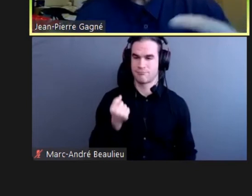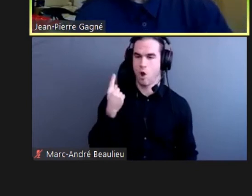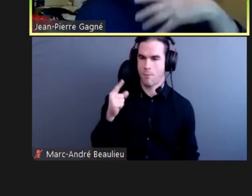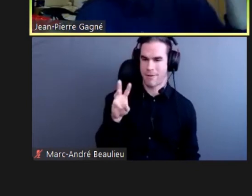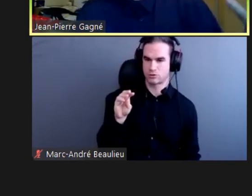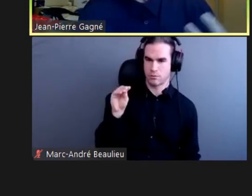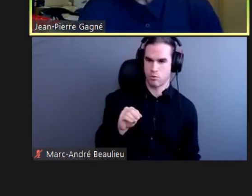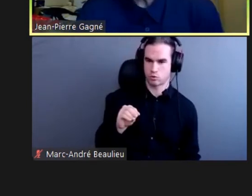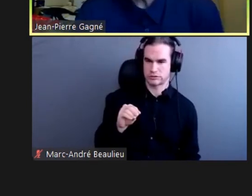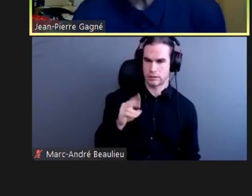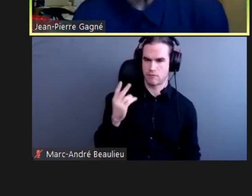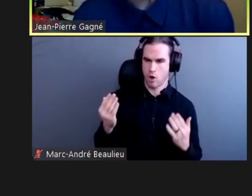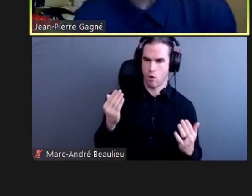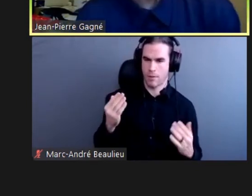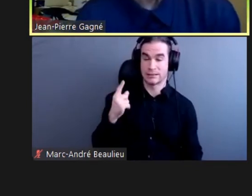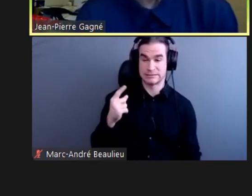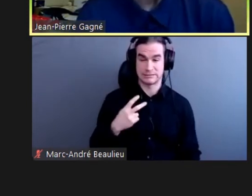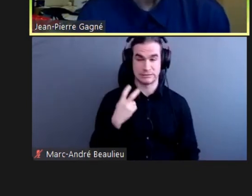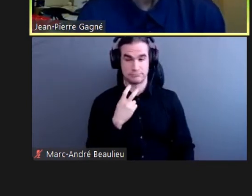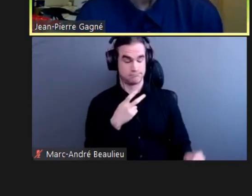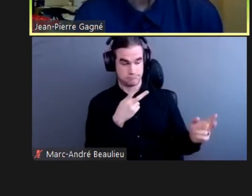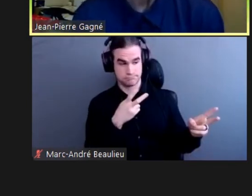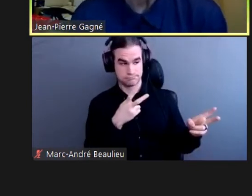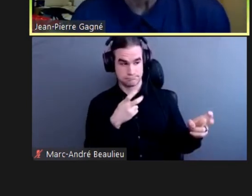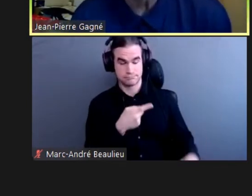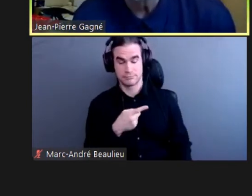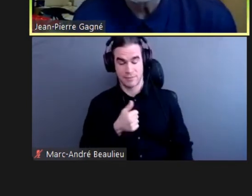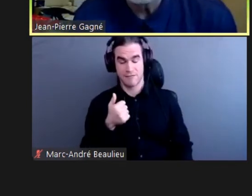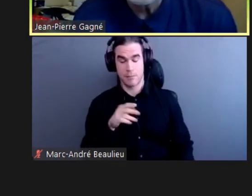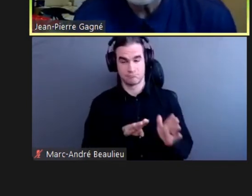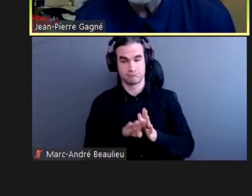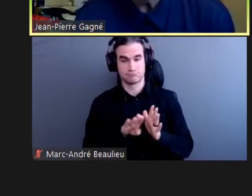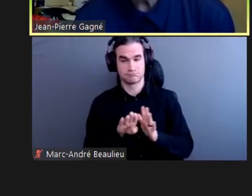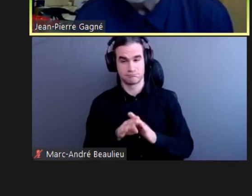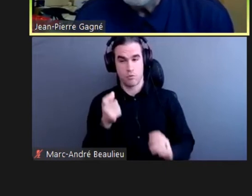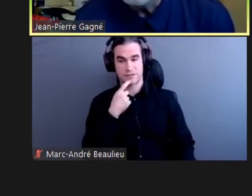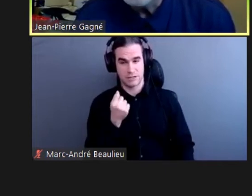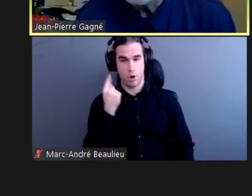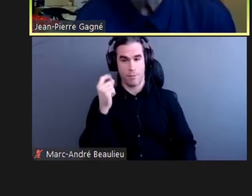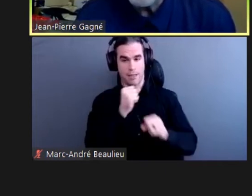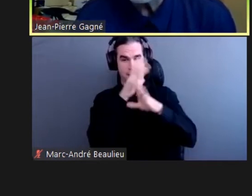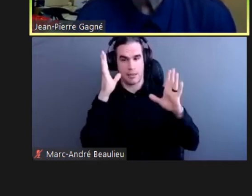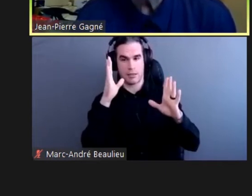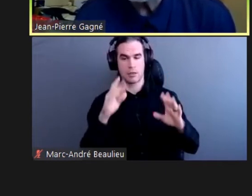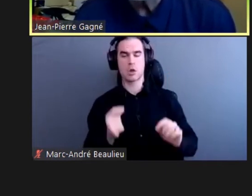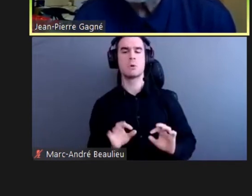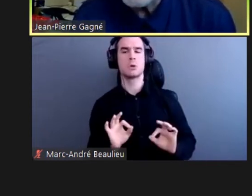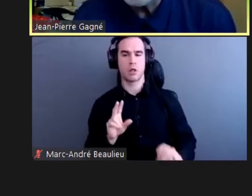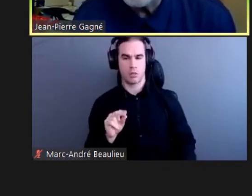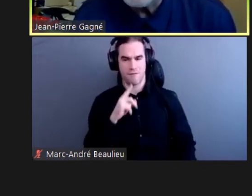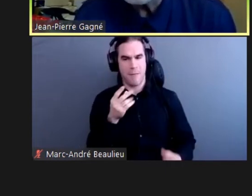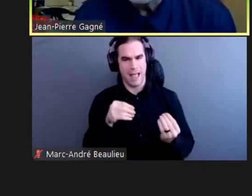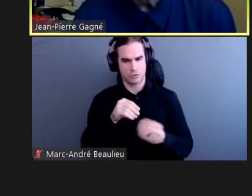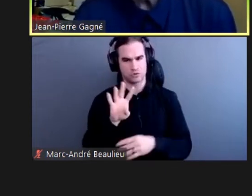Alors, tantôt, quand je disais de faire de la lecture labiale, ça pouvait beaucoup améliorer notre capacité de bien comprendre. Ce n'est pas minime, là, de comprendre 40